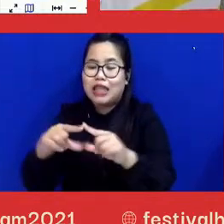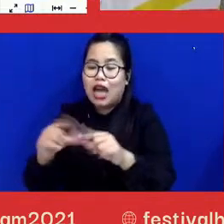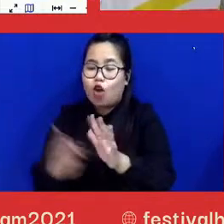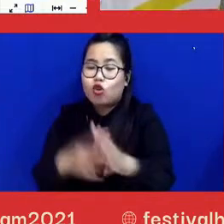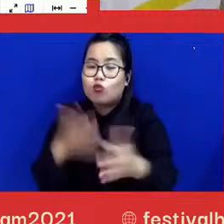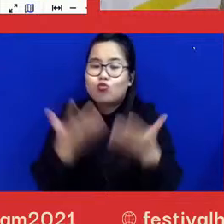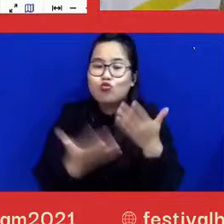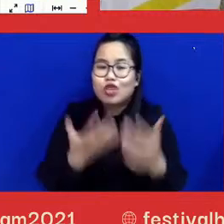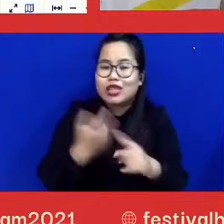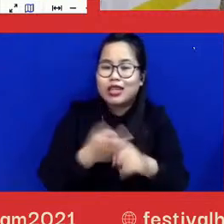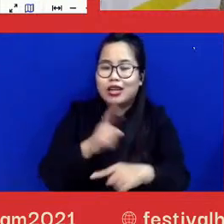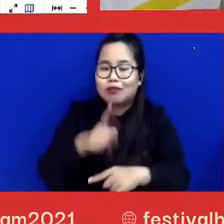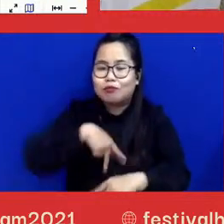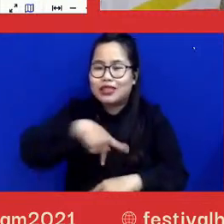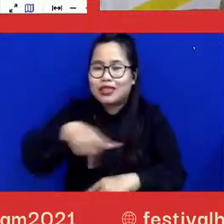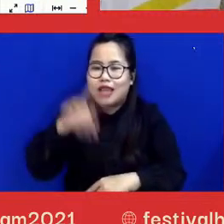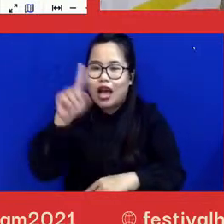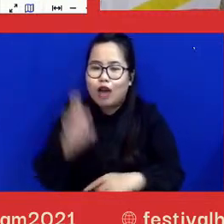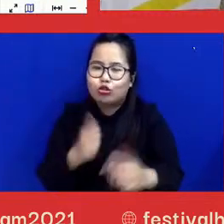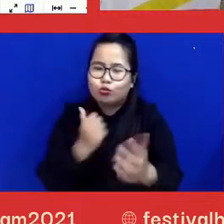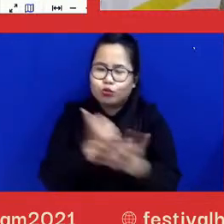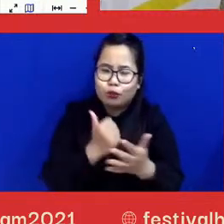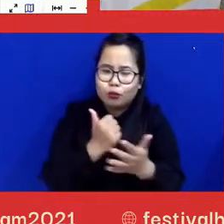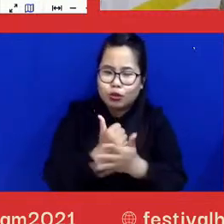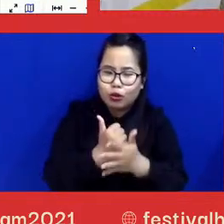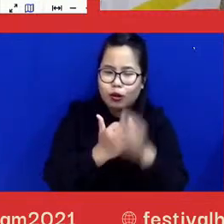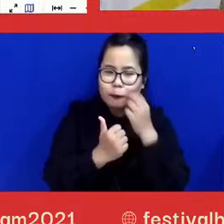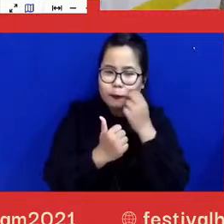antara para peserta itu perlu betul-betul